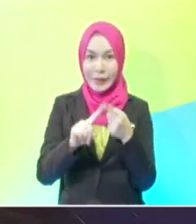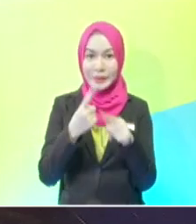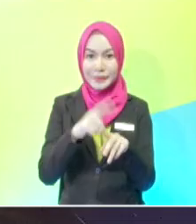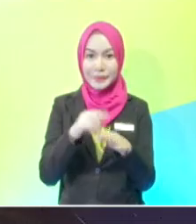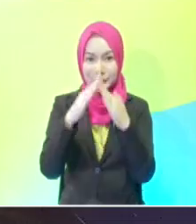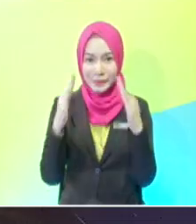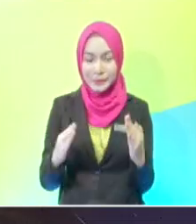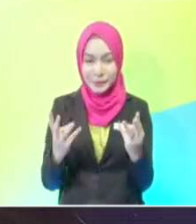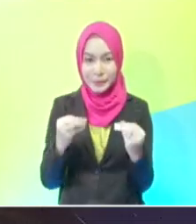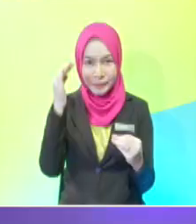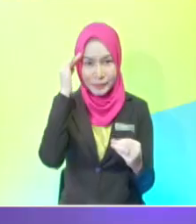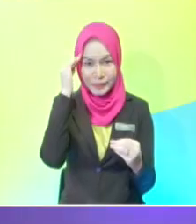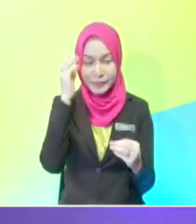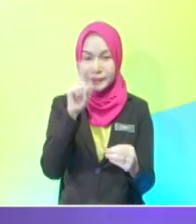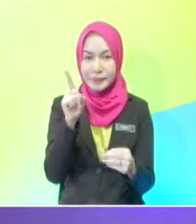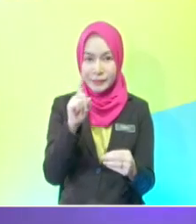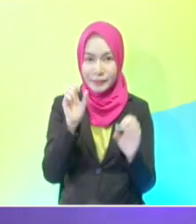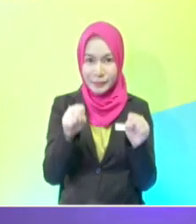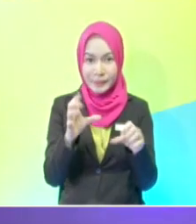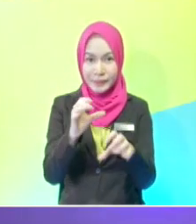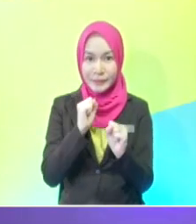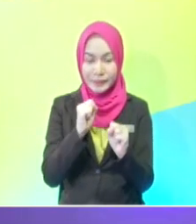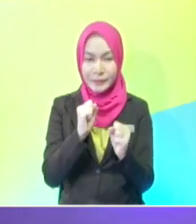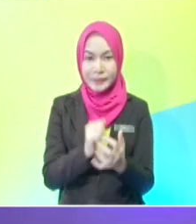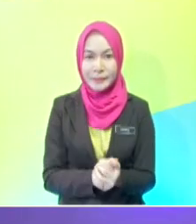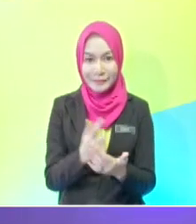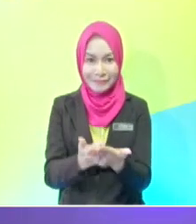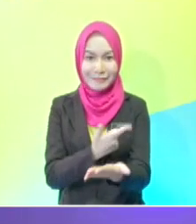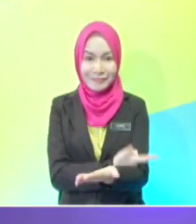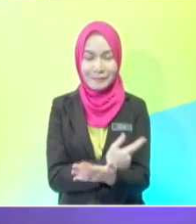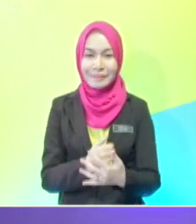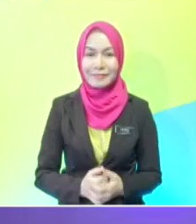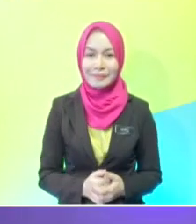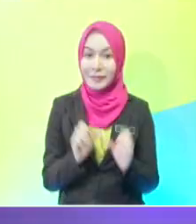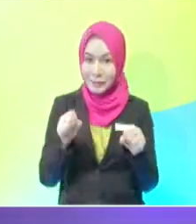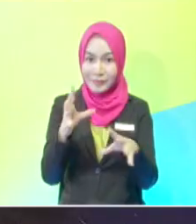Oke untuk latihan pengukuhan anda di rumah Boleh dapatkan dari pelanta